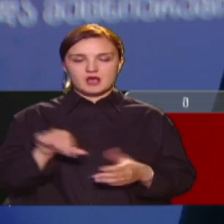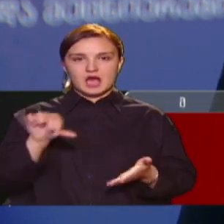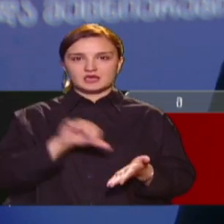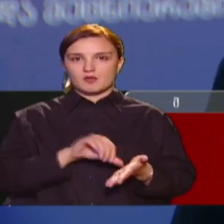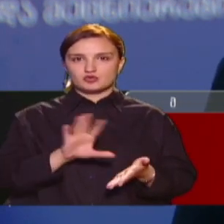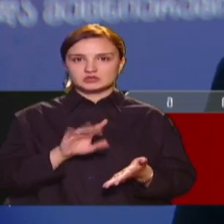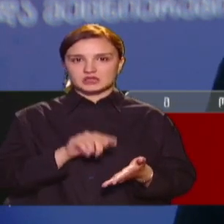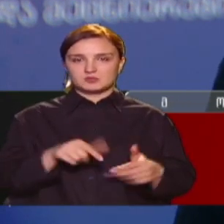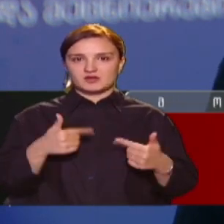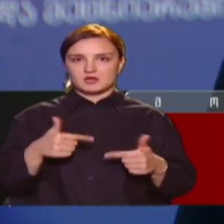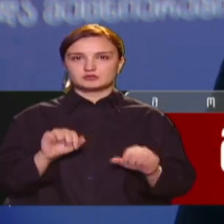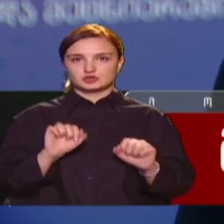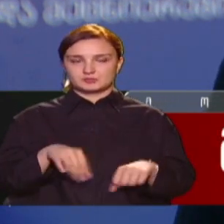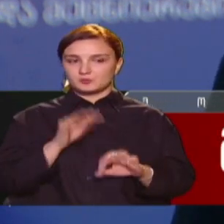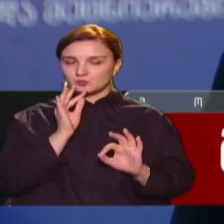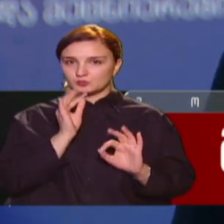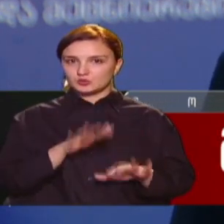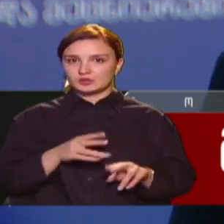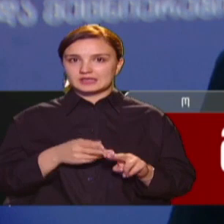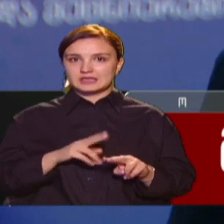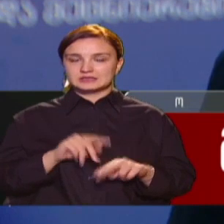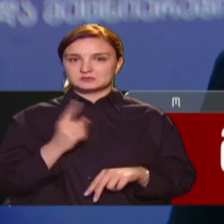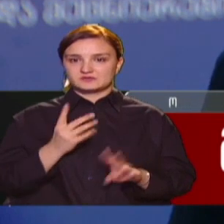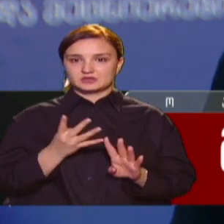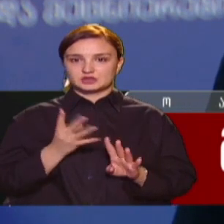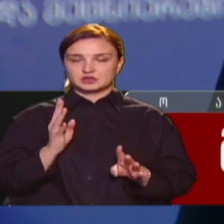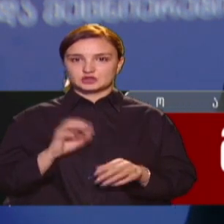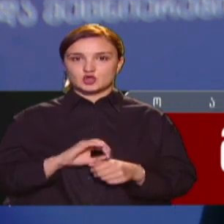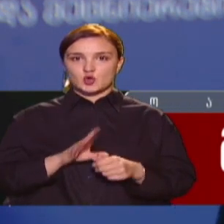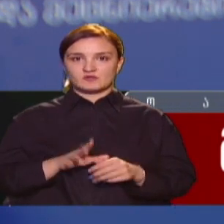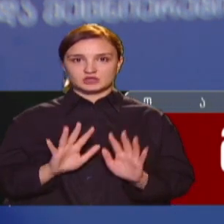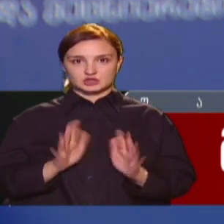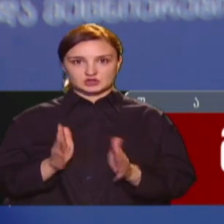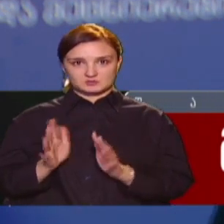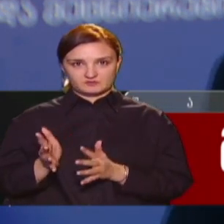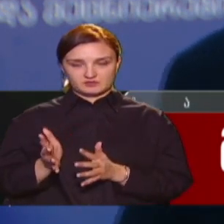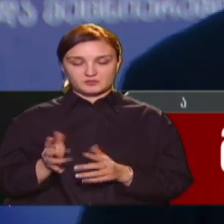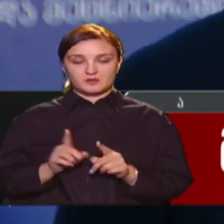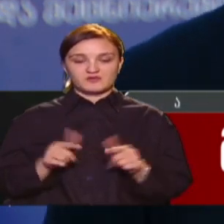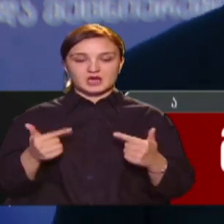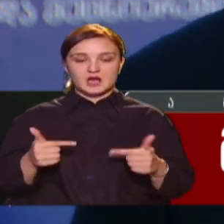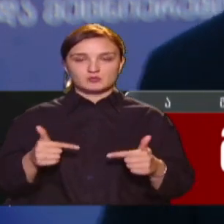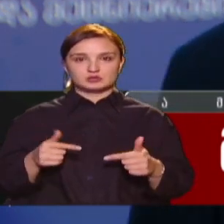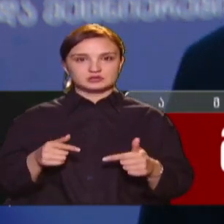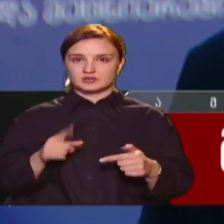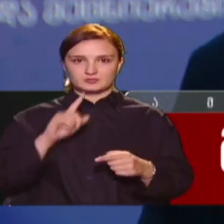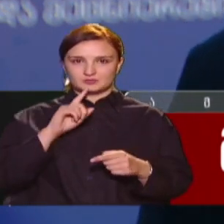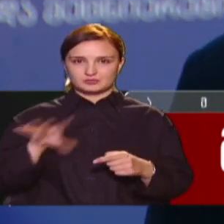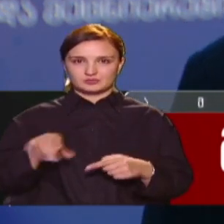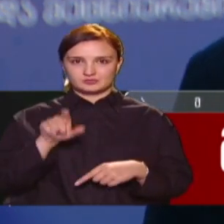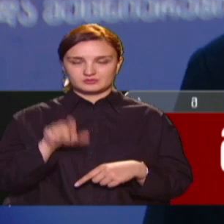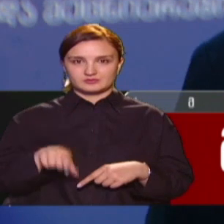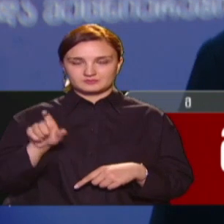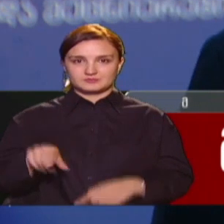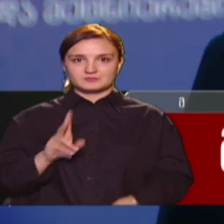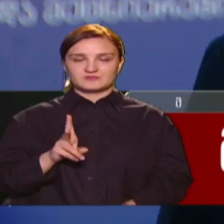sa zecait valut, sapatiot, esari, uprivele scovuli, sa covidișem, hoebi, a sebe gamus, te sagant, avis, plebian, is aplicante bi, rom,